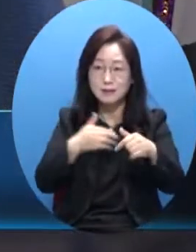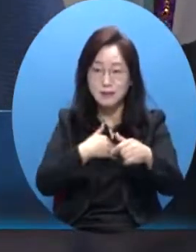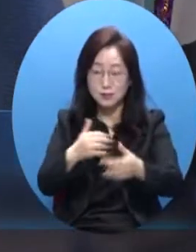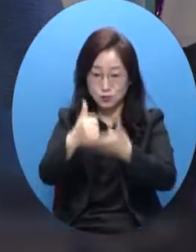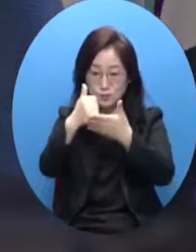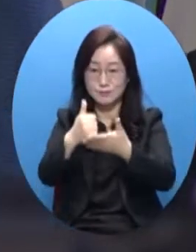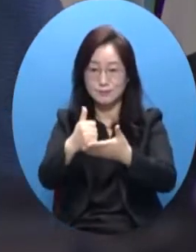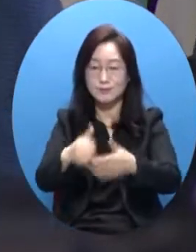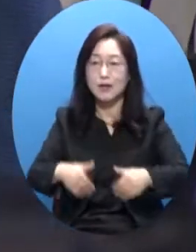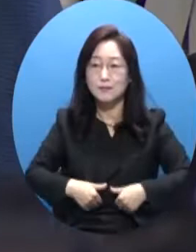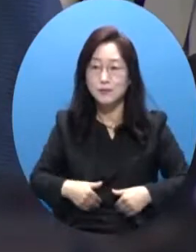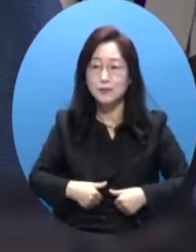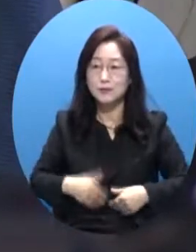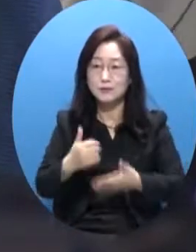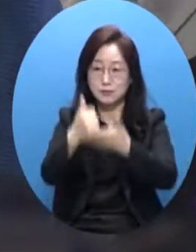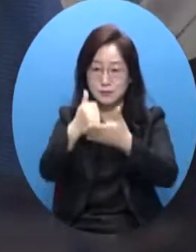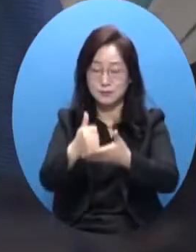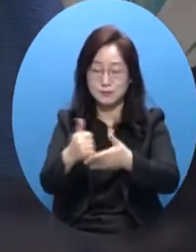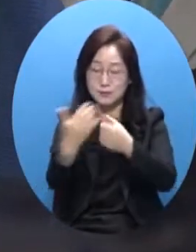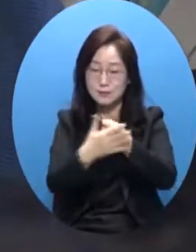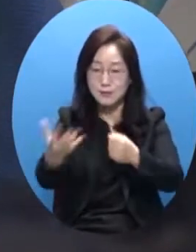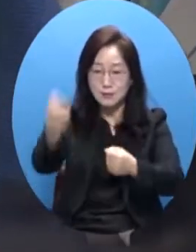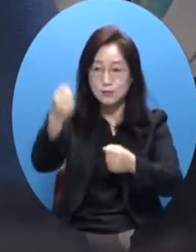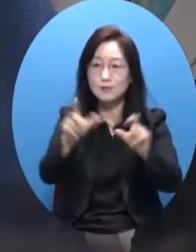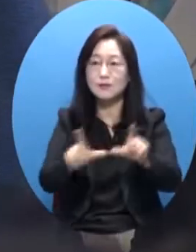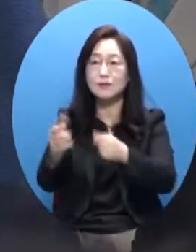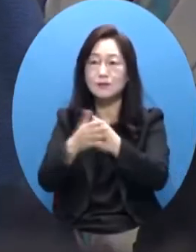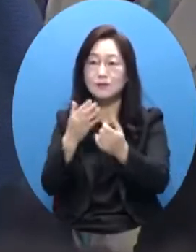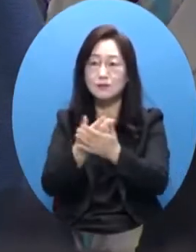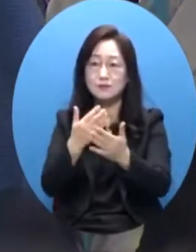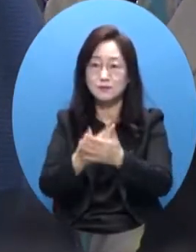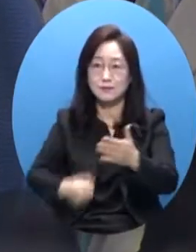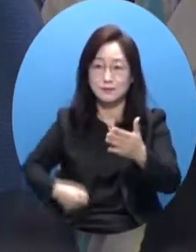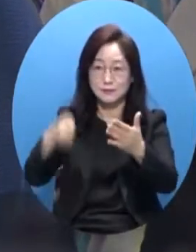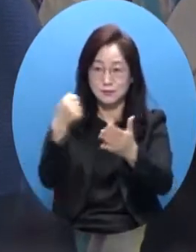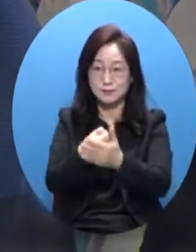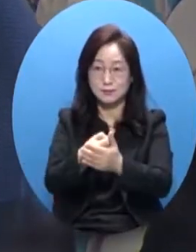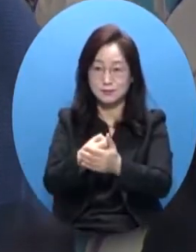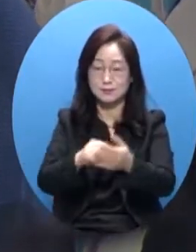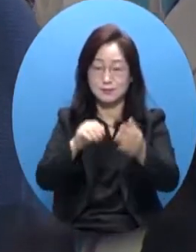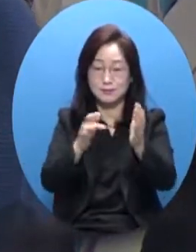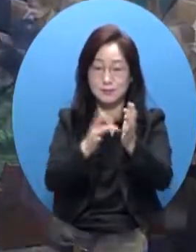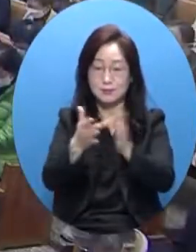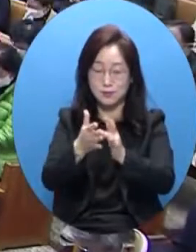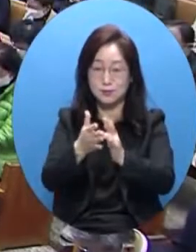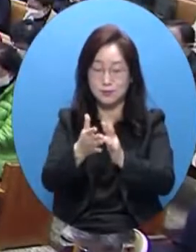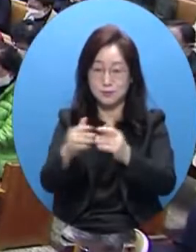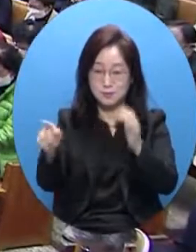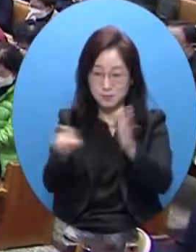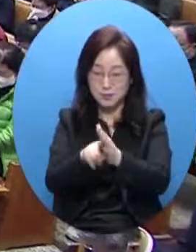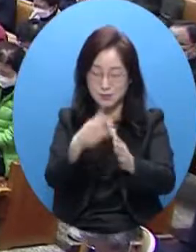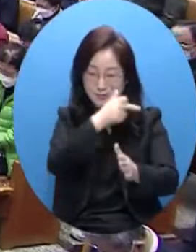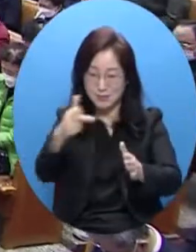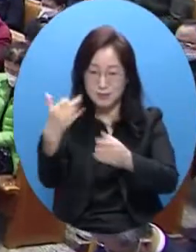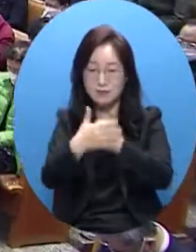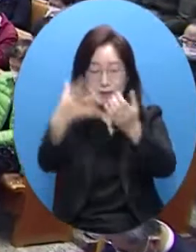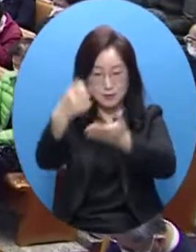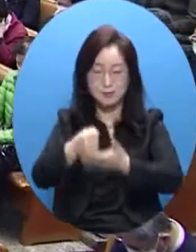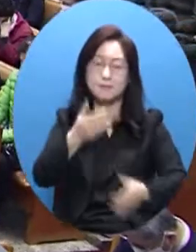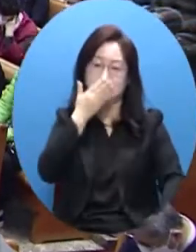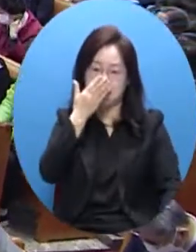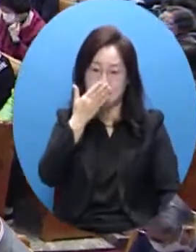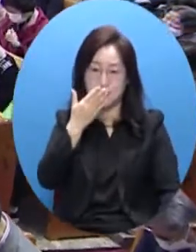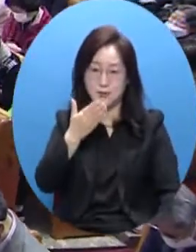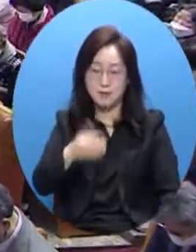주님을 필요로 하며 주님의 가운데 살게 하여 주옵소서. 결단하고 여러분 예수님을 영접할 때 하나님의 큰 은혜가 임하게 될 것입니다. 결신하는